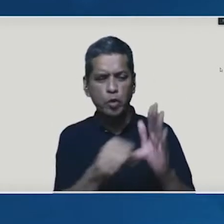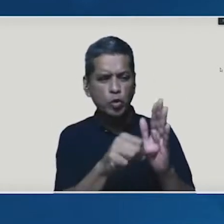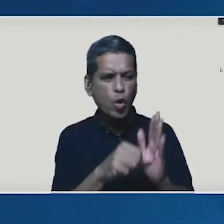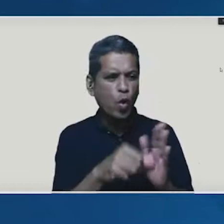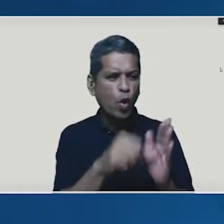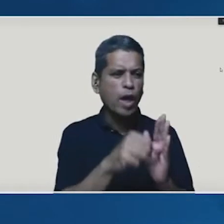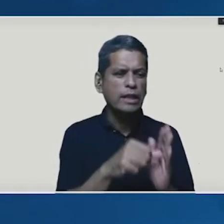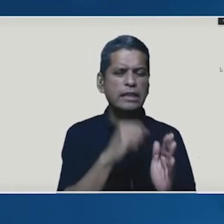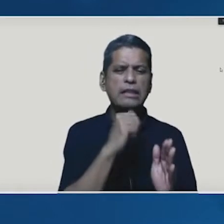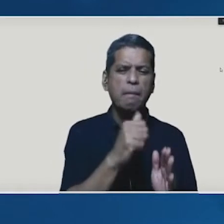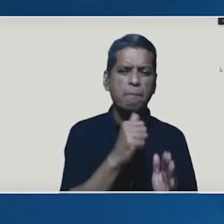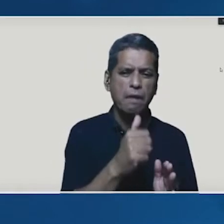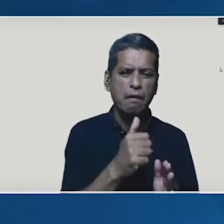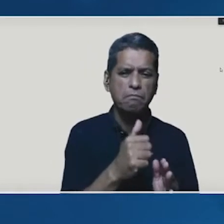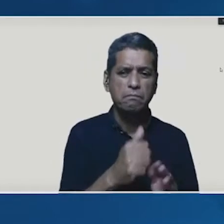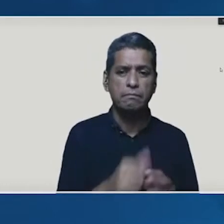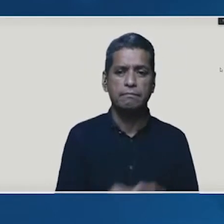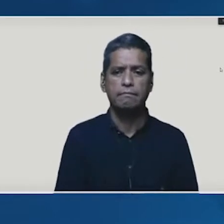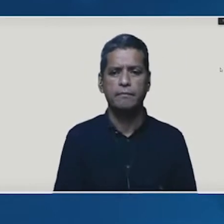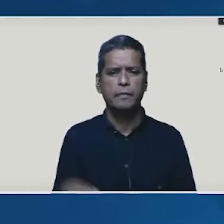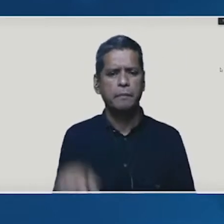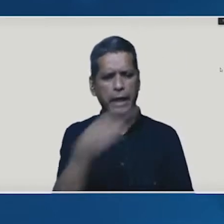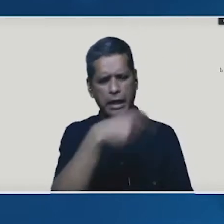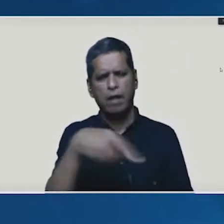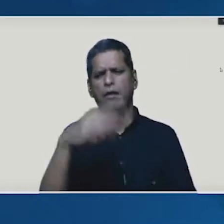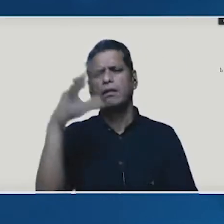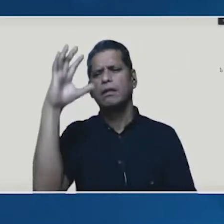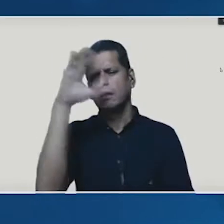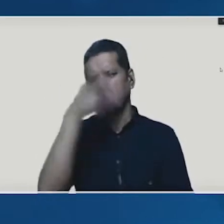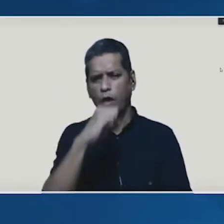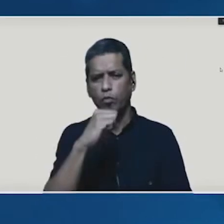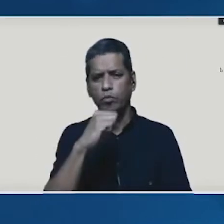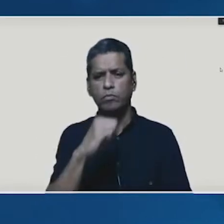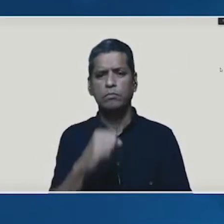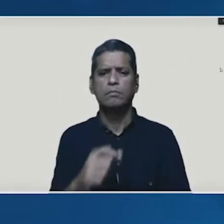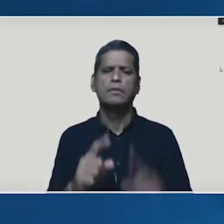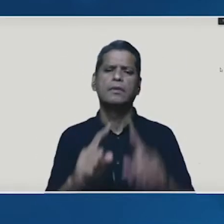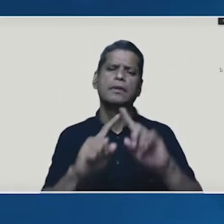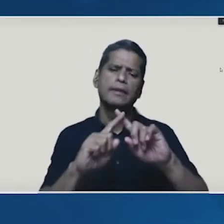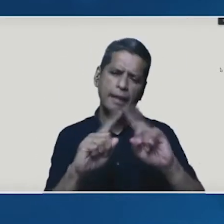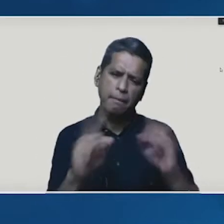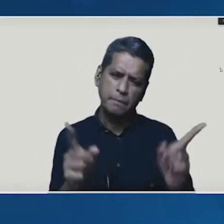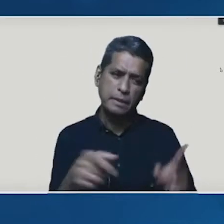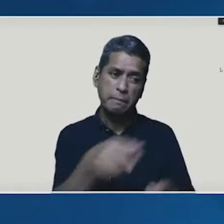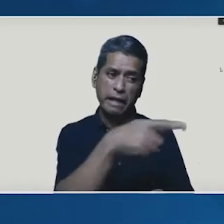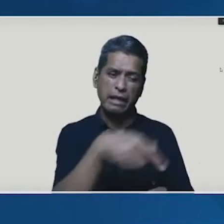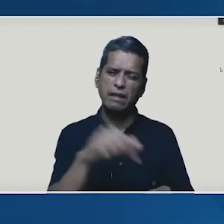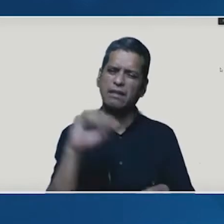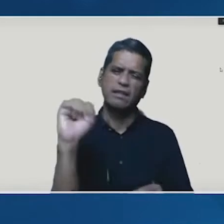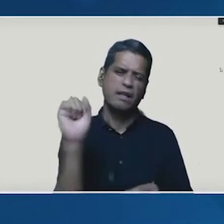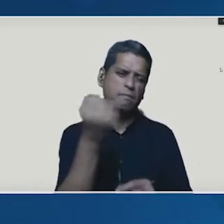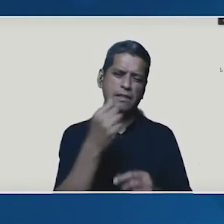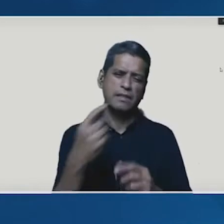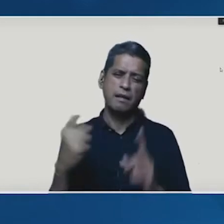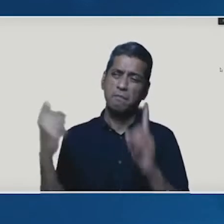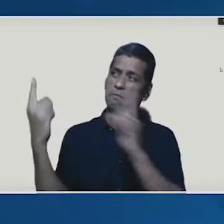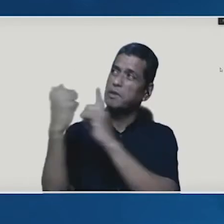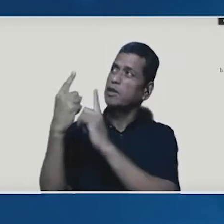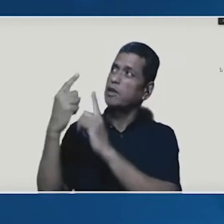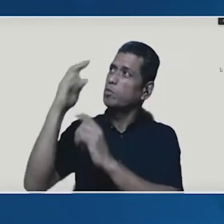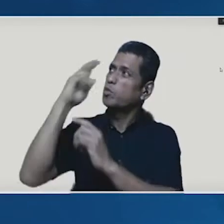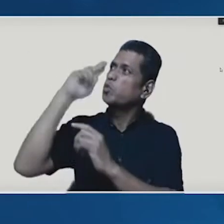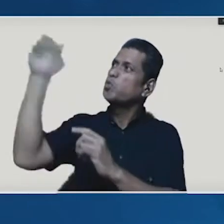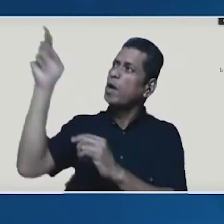tuhan Tapi mereka tidak bisa berkontak dengan dia dia mereka